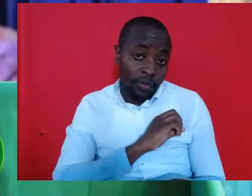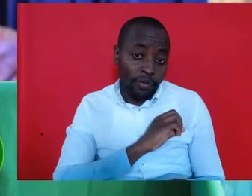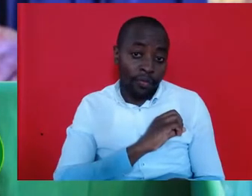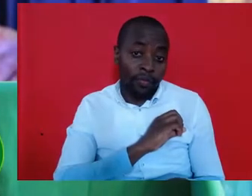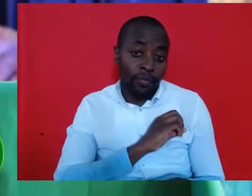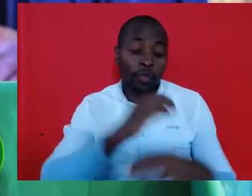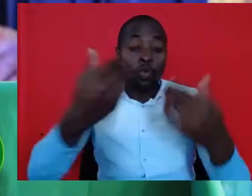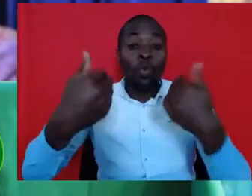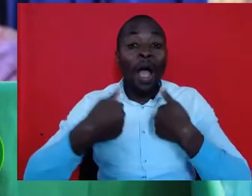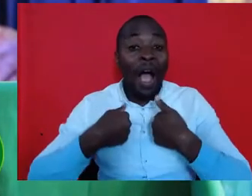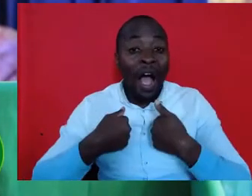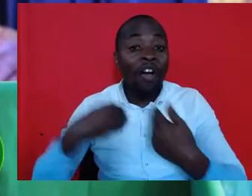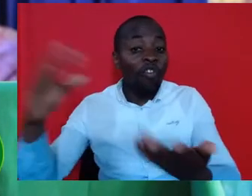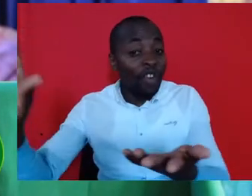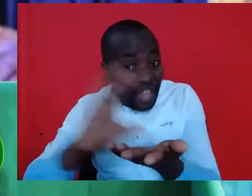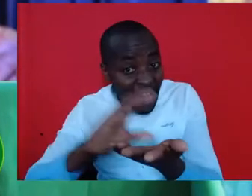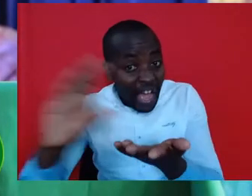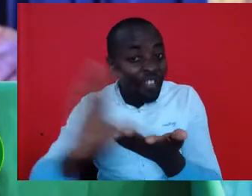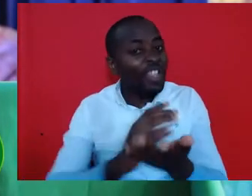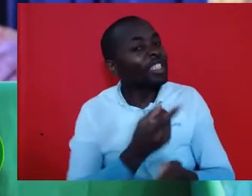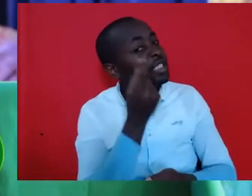mtavuna kidogo.